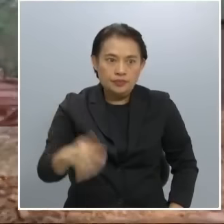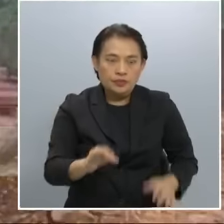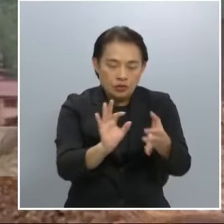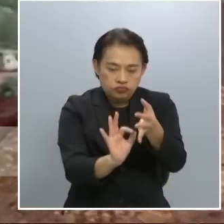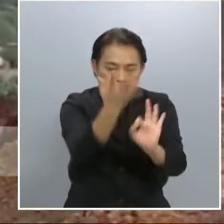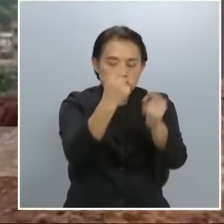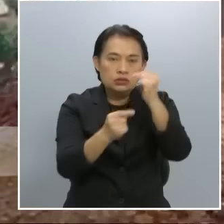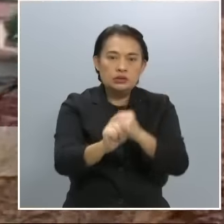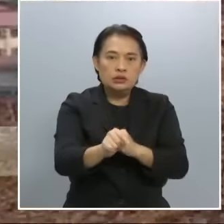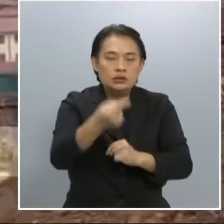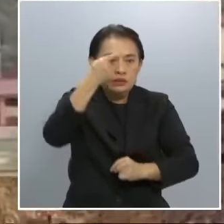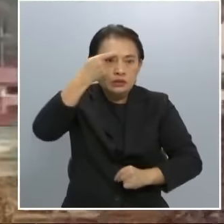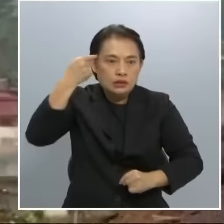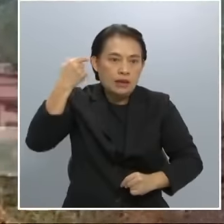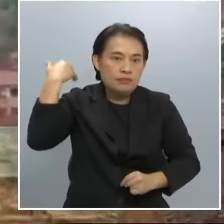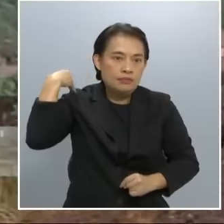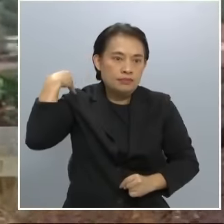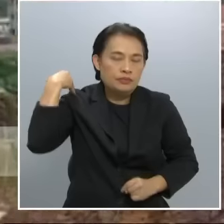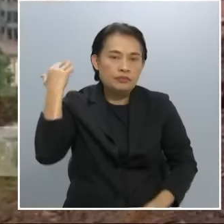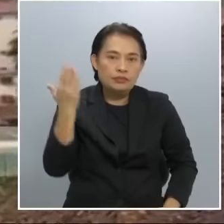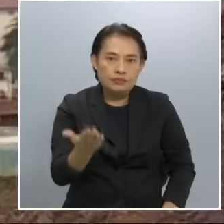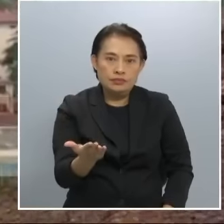ไหม ้นี่ละท่านผู้ชมครับ